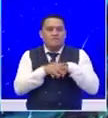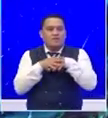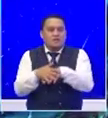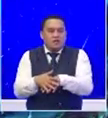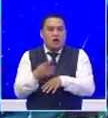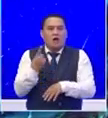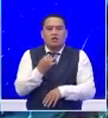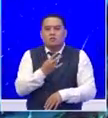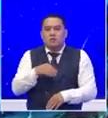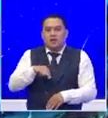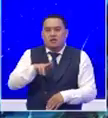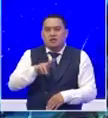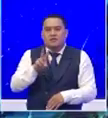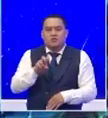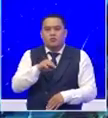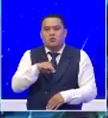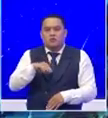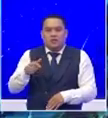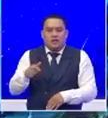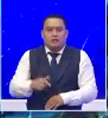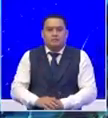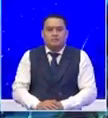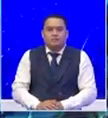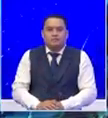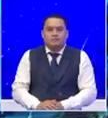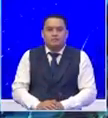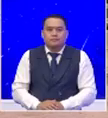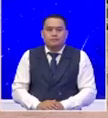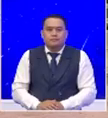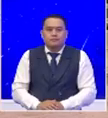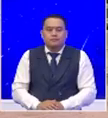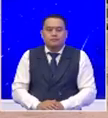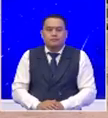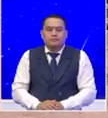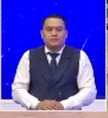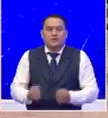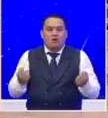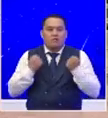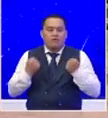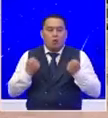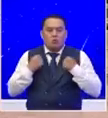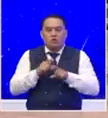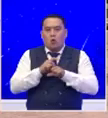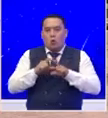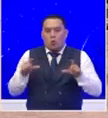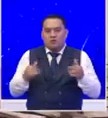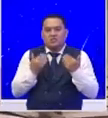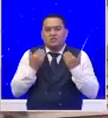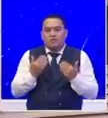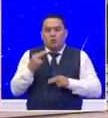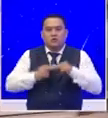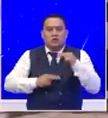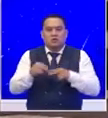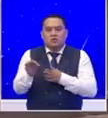выделено более 1 миллиарда 200 миллионов тенге. Физкультурно-оздоровительные комплексы на сегодня